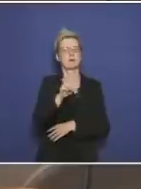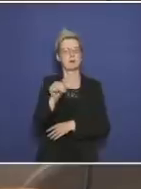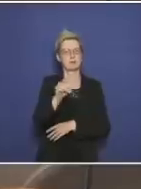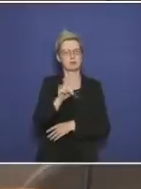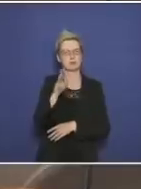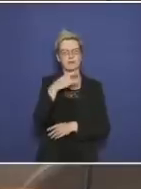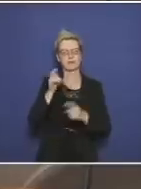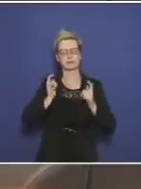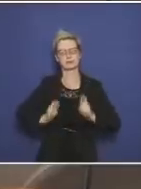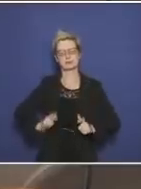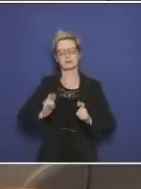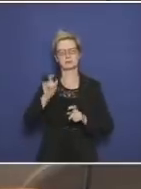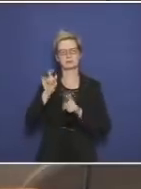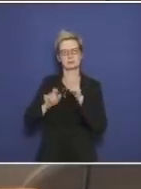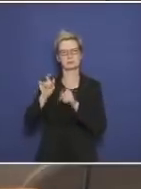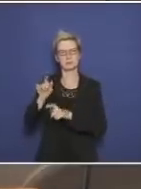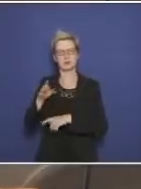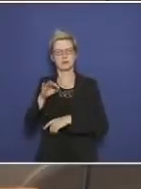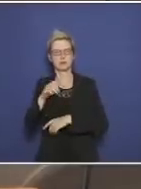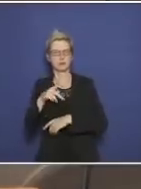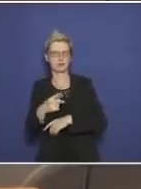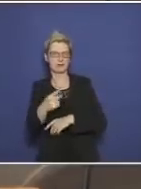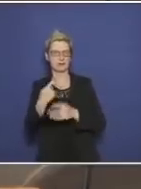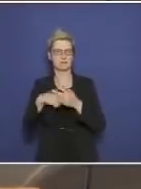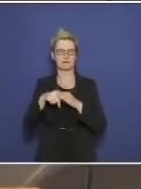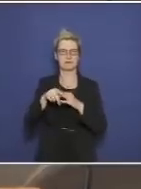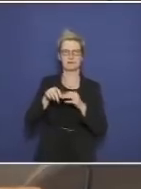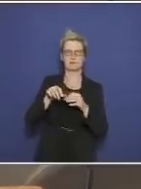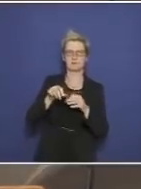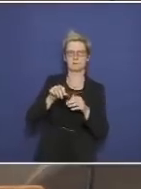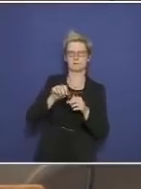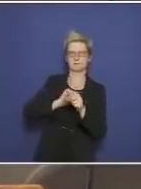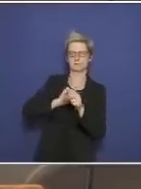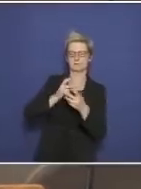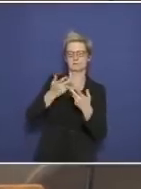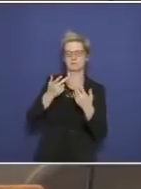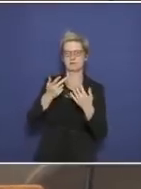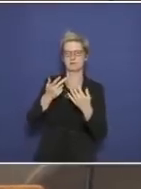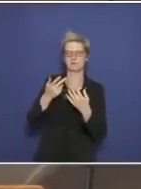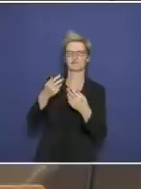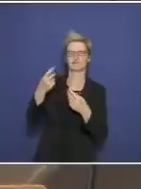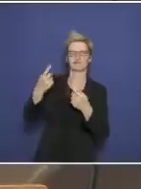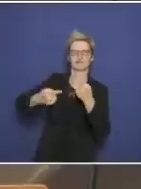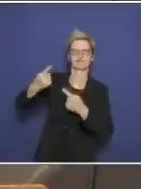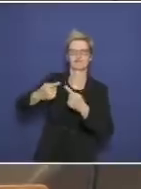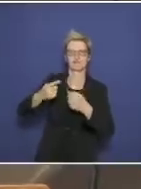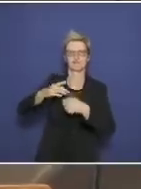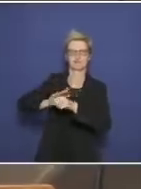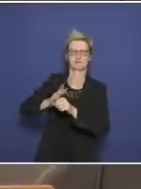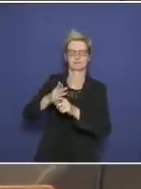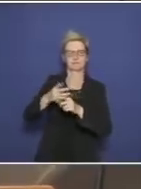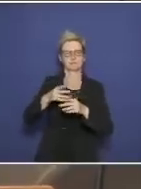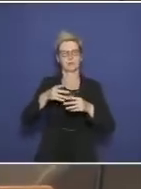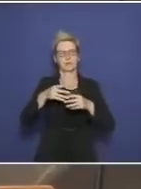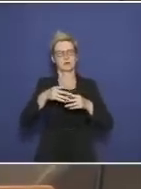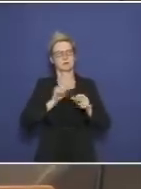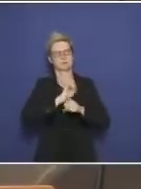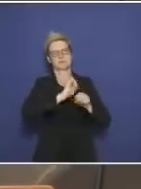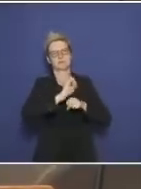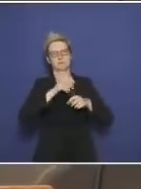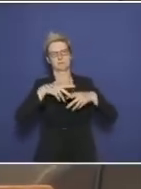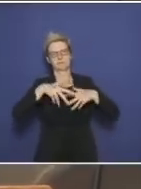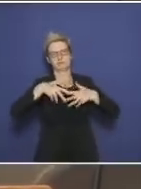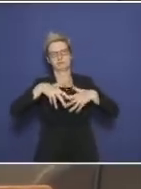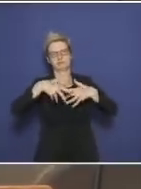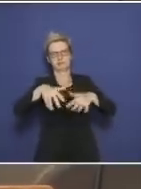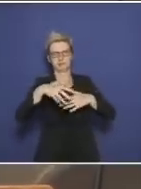gegen Repression von YPG auf die Straße gegangen sind und dabei auch viele Menschen